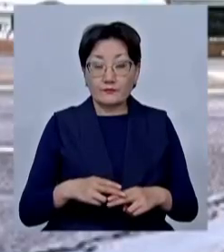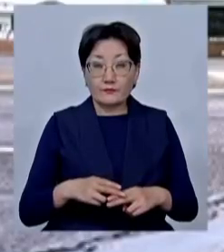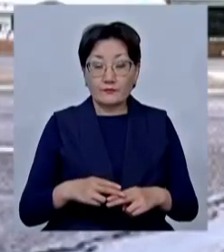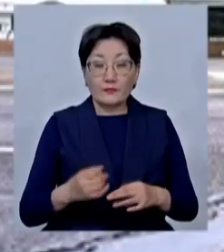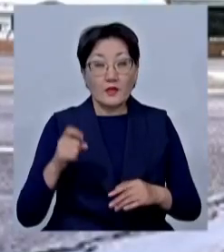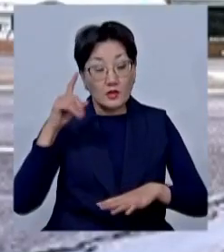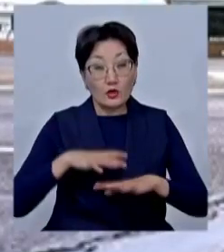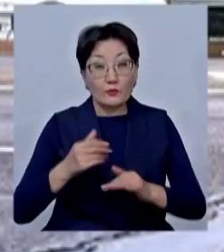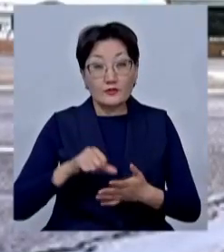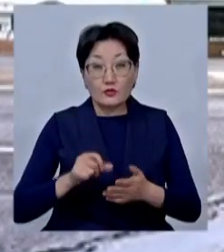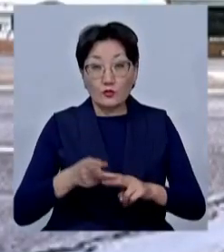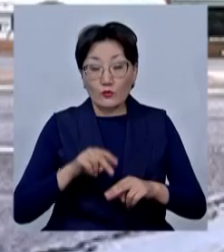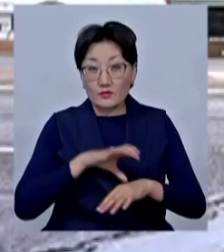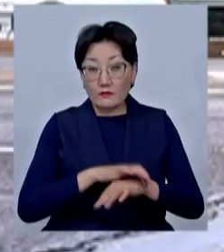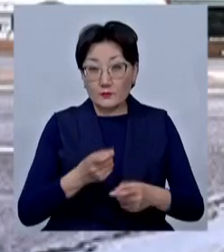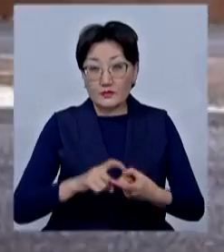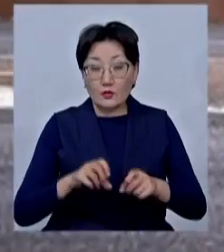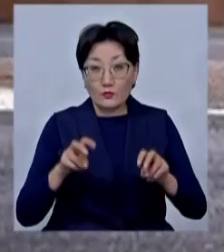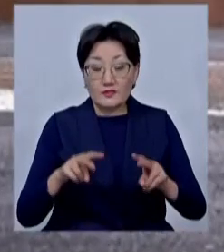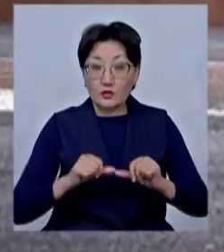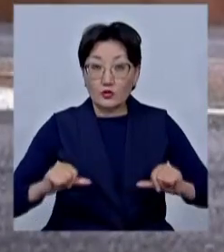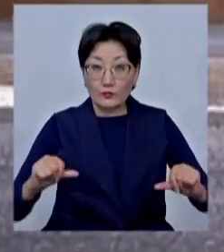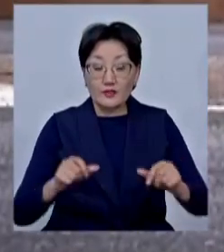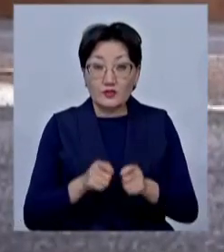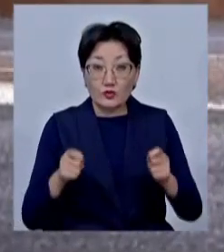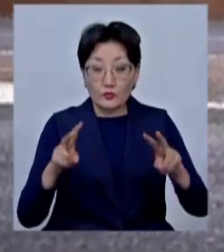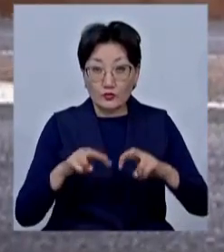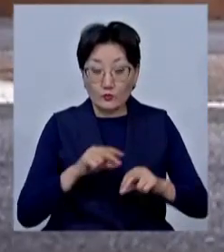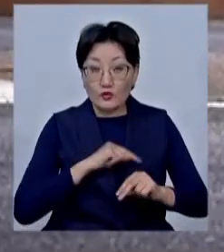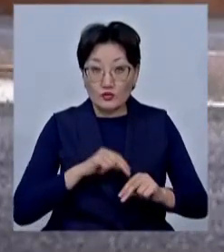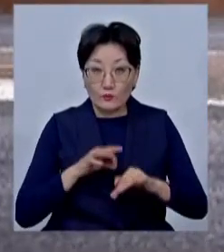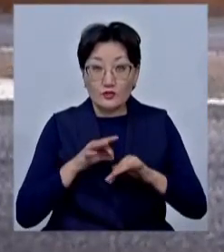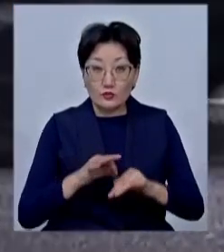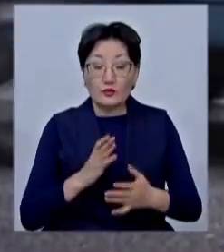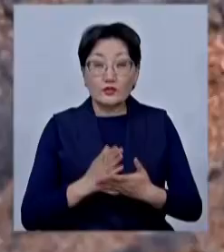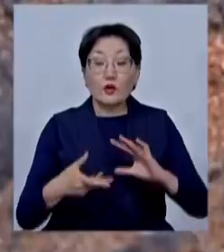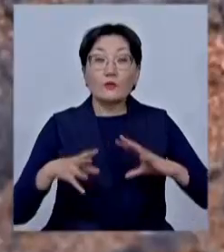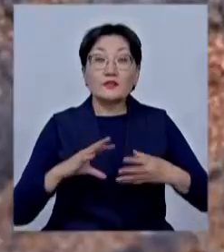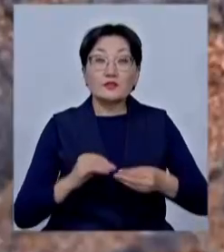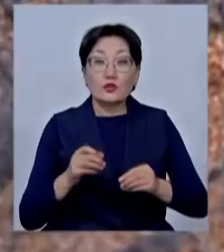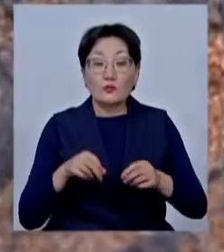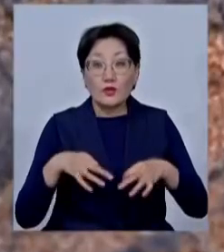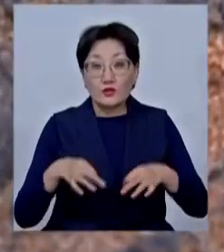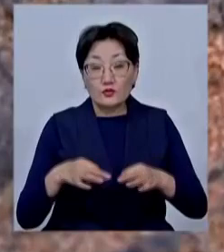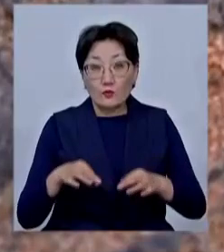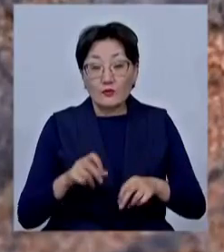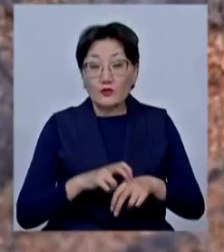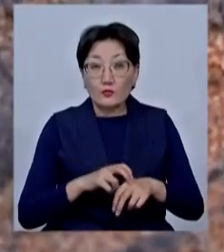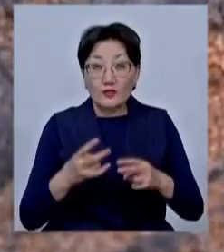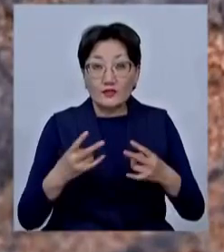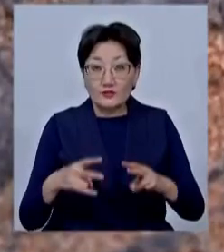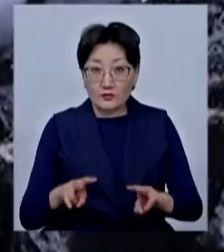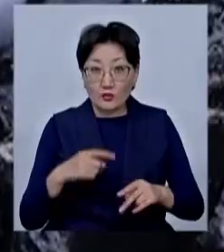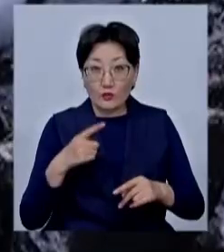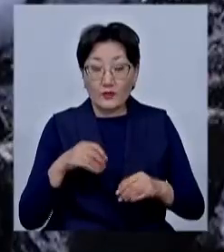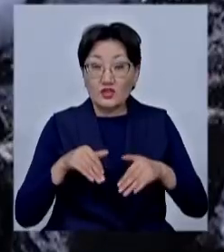Ал әкімдік өкілдері аталған дерек бойынша арнайы комиссия құрып тексерістің болғандығын айтады. Нәтижесінде жүргізушілерге қорқатын дәнеңе